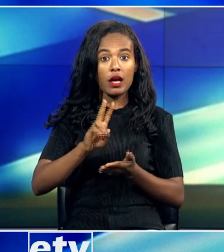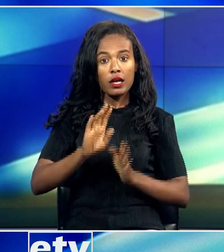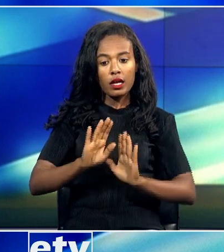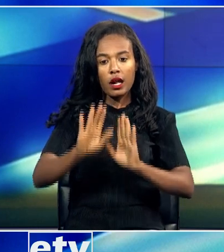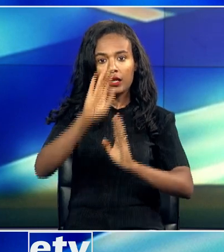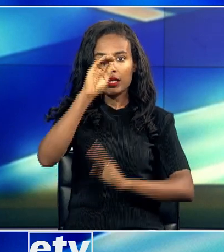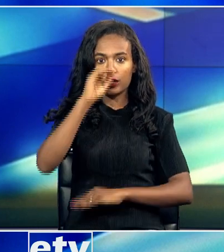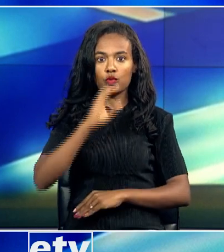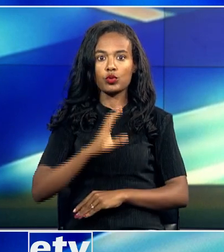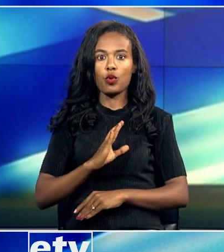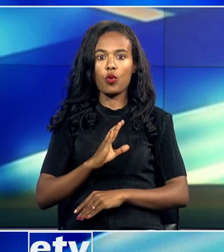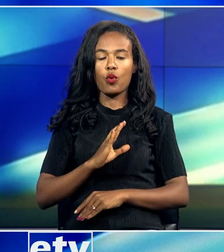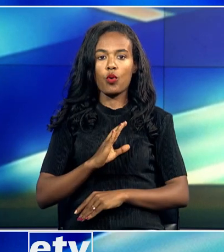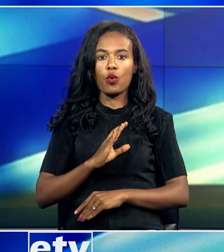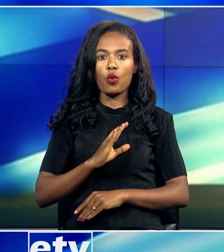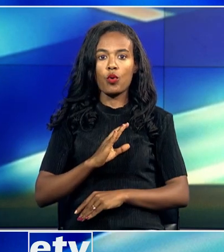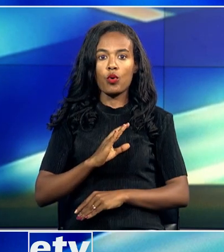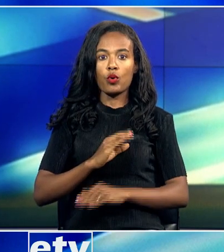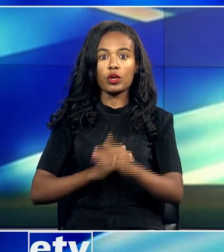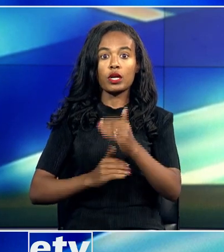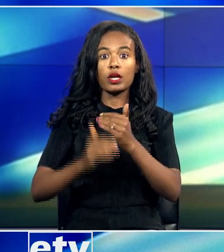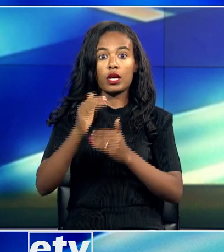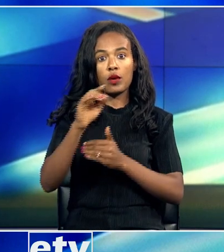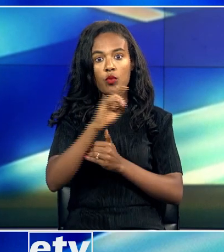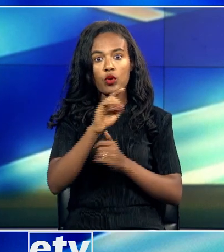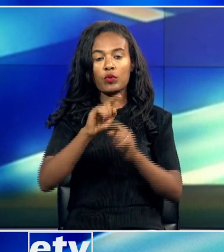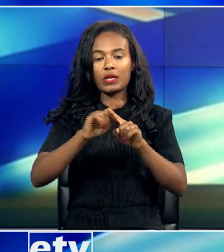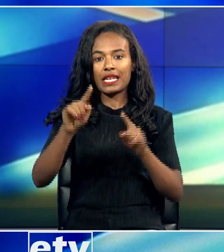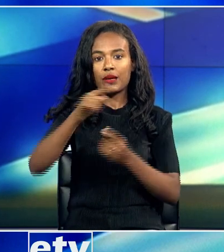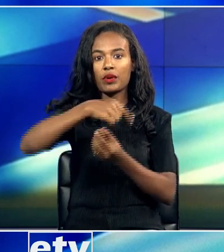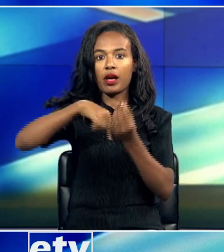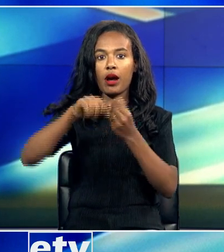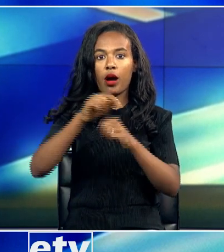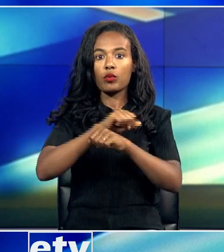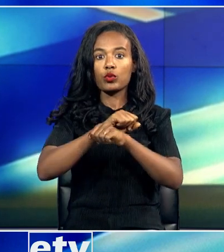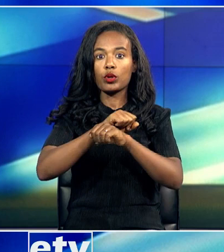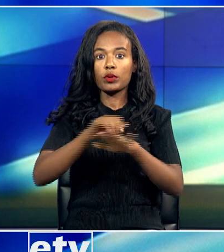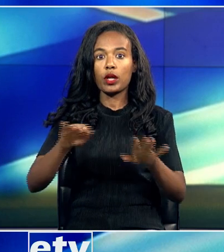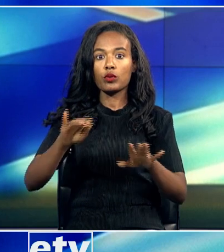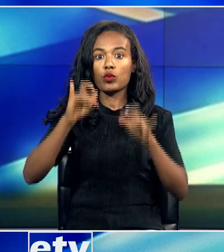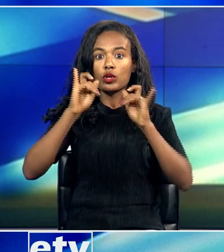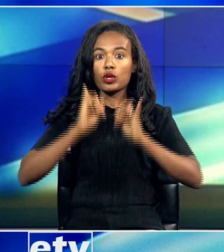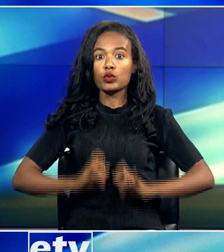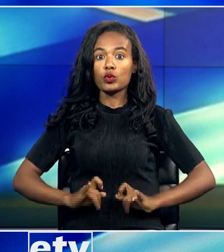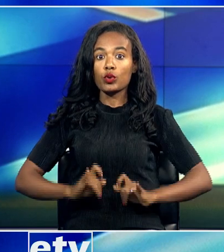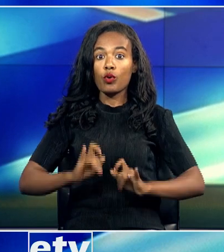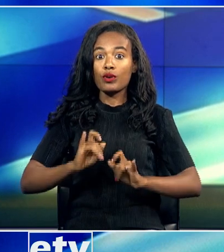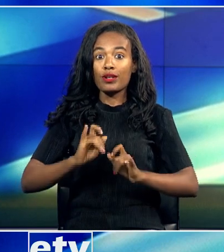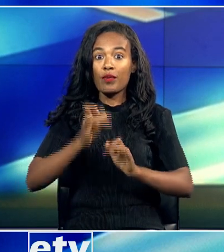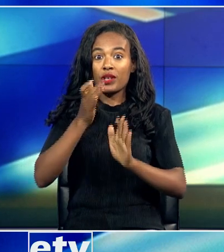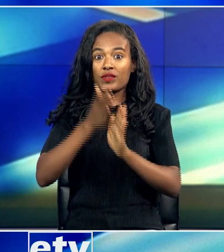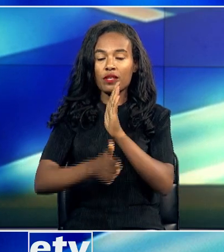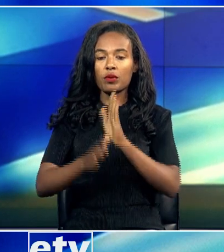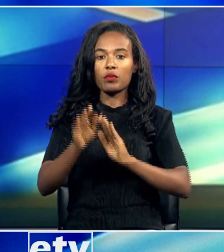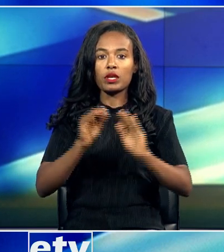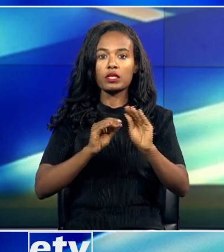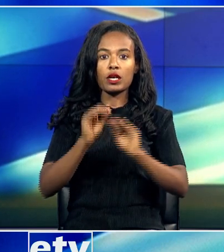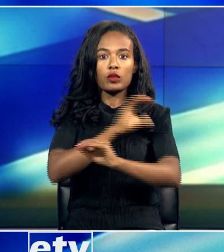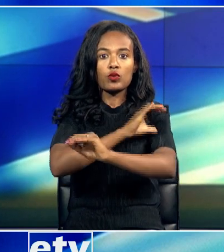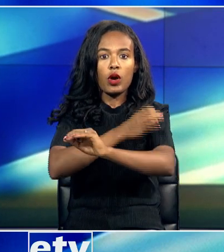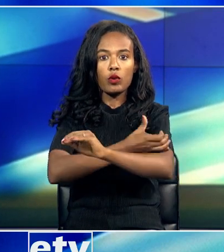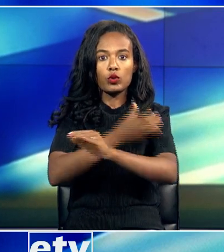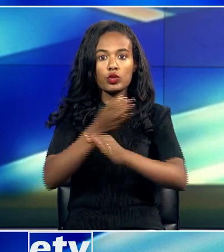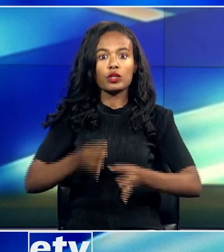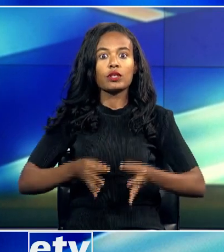ሰው ድልድይ እንዲሆን በተለይ በየአካባቢው ተበታትነው የጁንታን ዓላማ ለማስፈጸም የሚንቀሳቀሱ ኃይሎችን